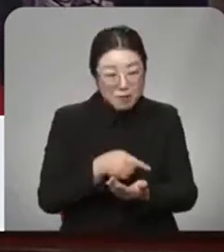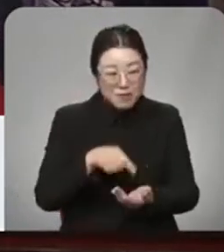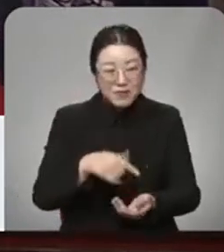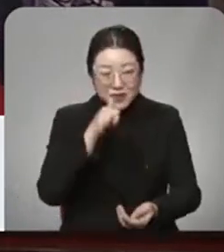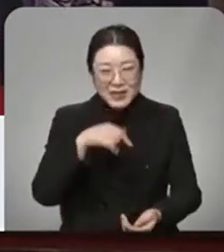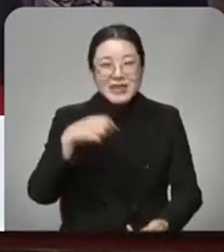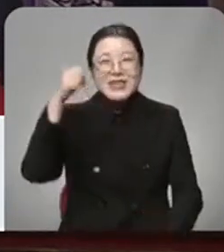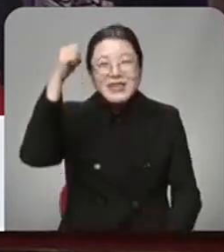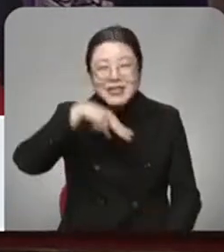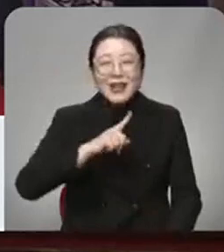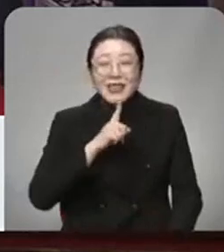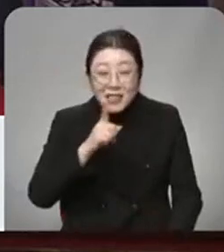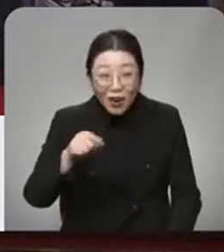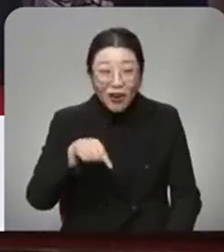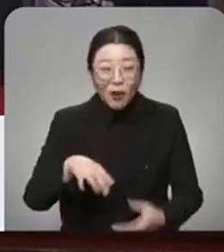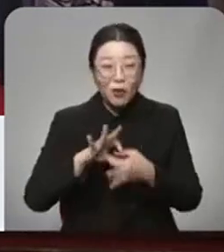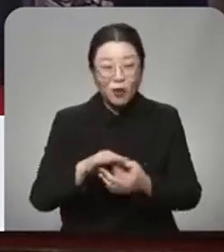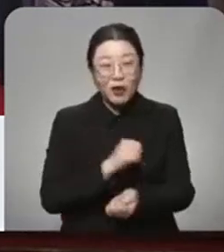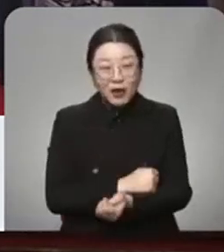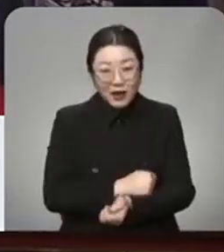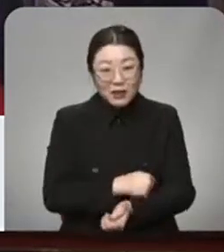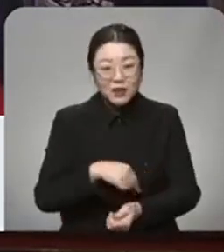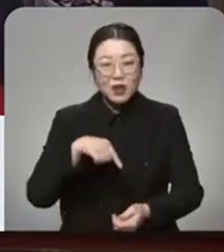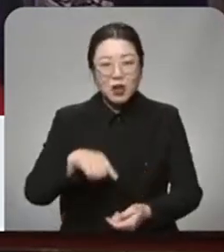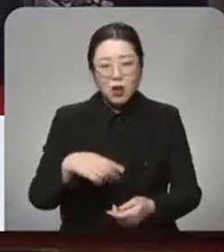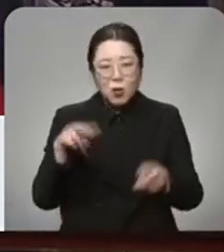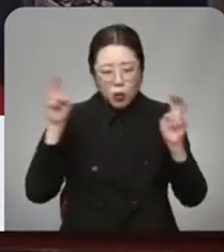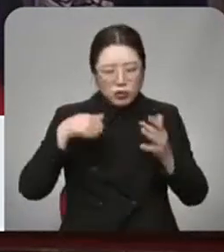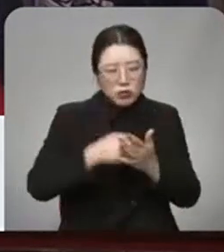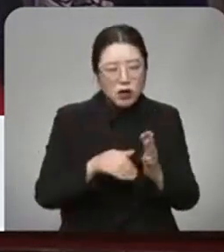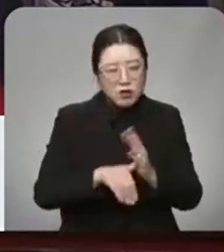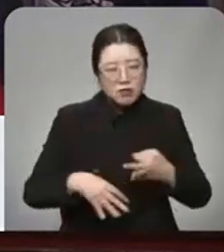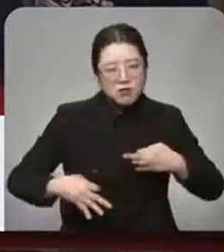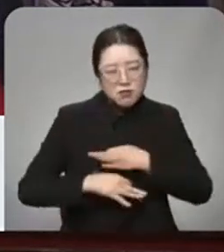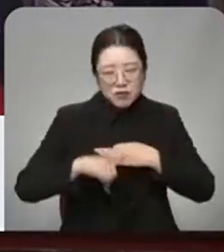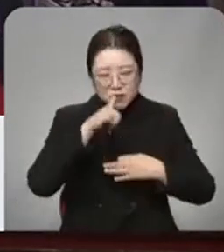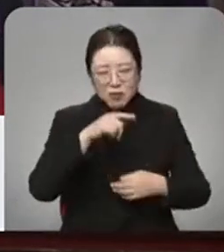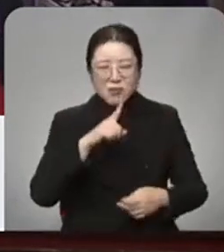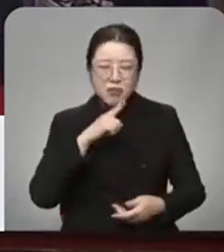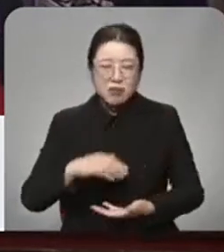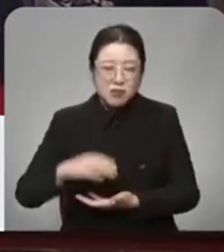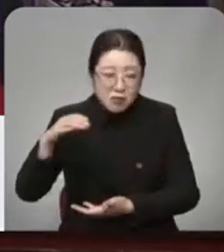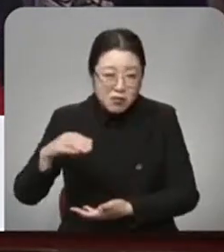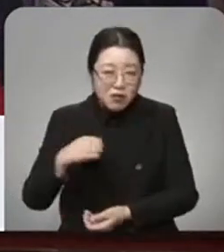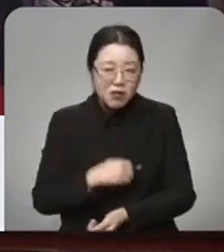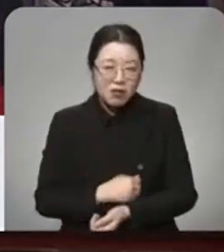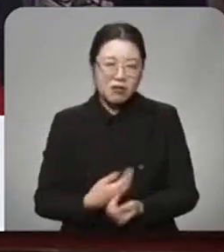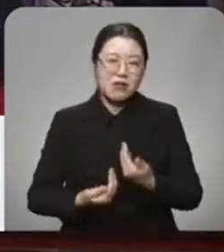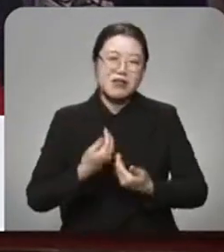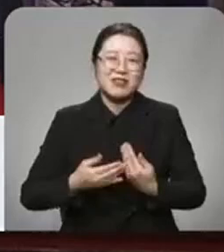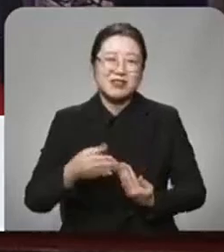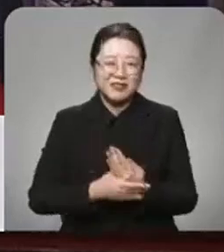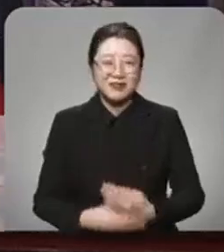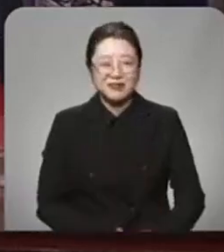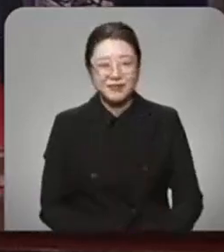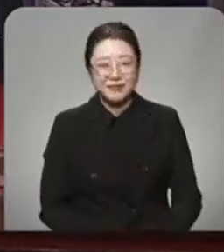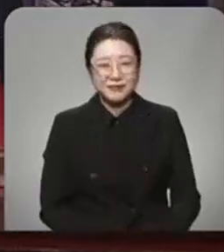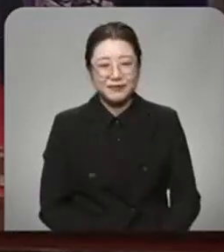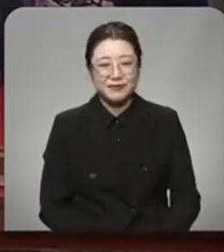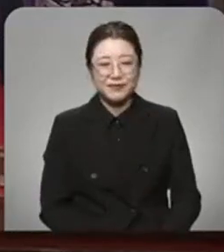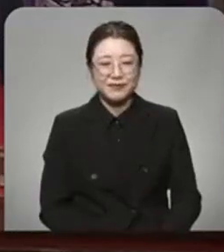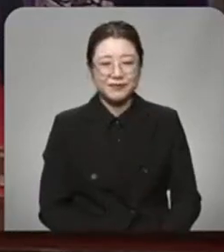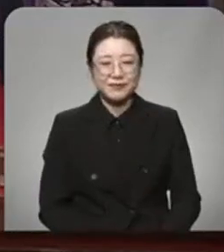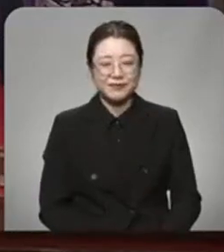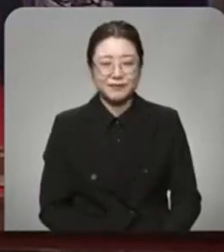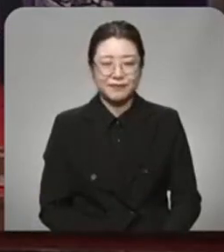소개된 일단식혜와 관련해 사업자 선정 과정에 부적정한 개입이 있었다는 의혹이 제기돼 논란이 예상됩니다. 박성은 기자가